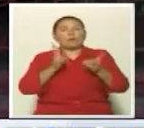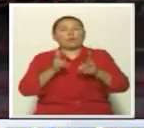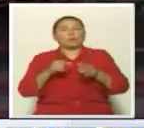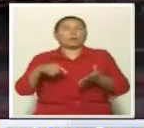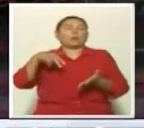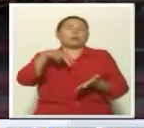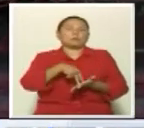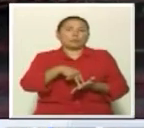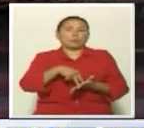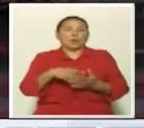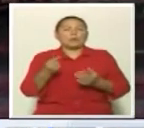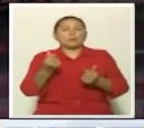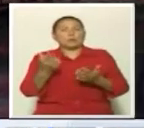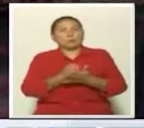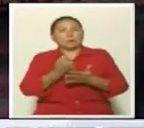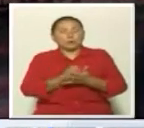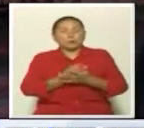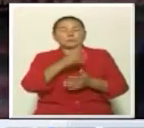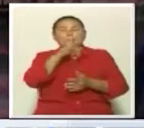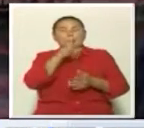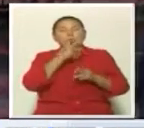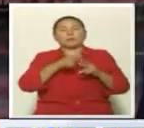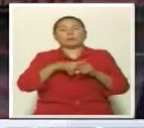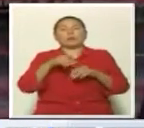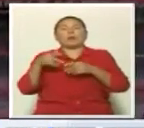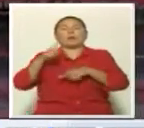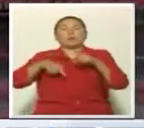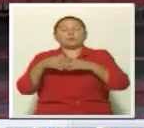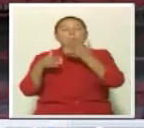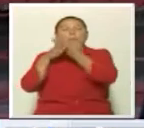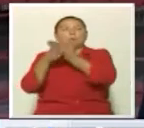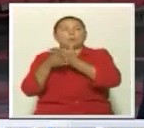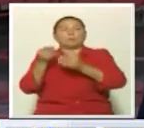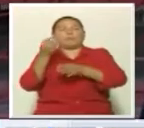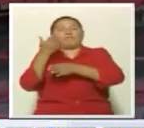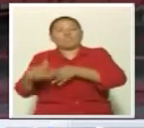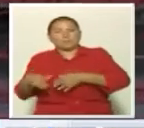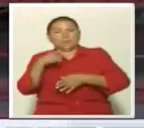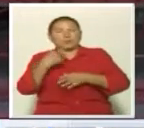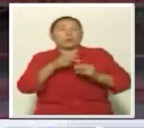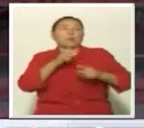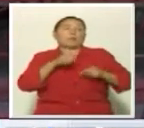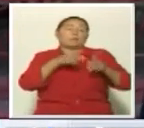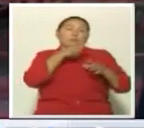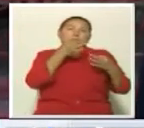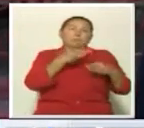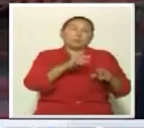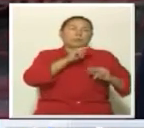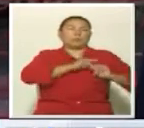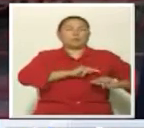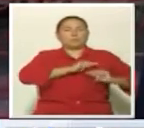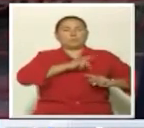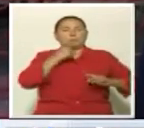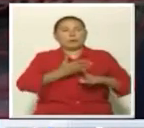тұрдым. Лайықты ақша табамын. Ақшамды отбасыма жіберіп, көмектесіп тұрамын. Уақыт өткізгеннен гөрі мен жұмыс істеймін, және мерзімім де қысқарып